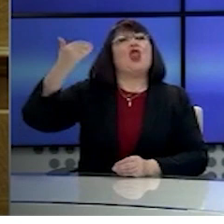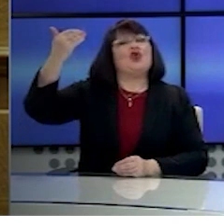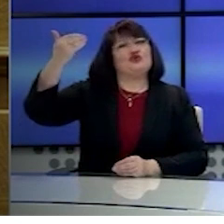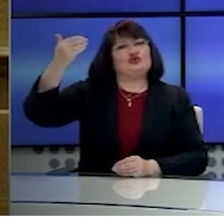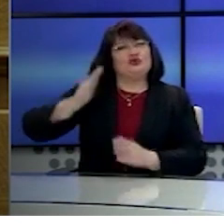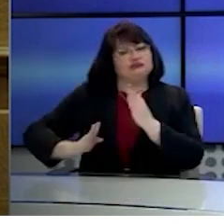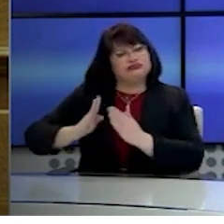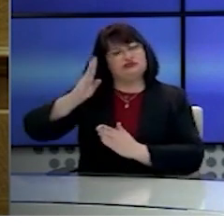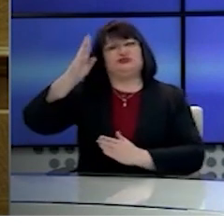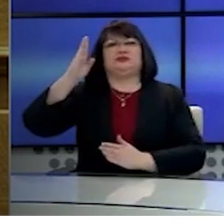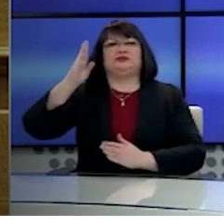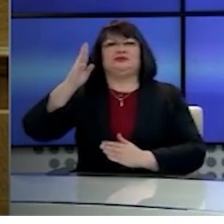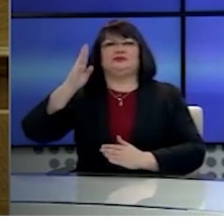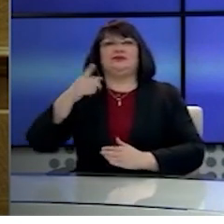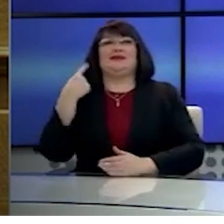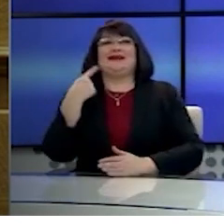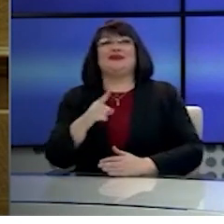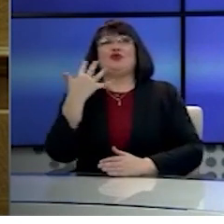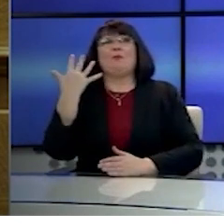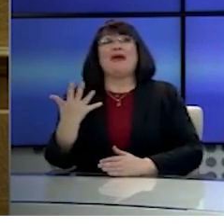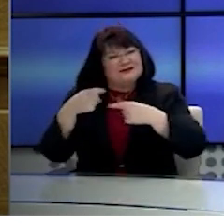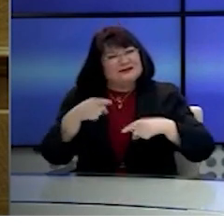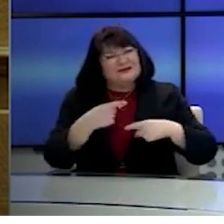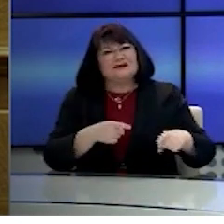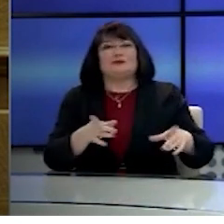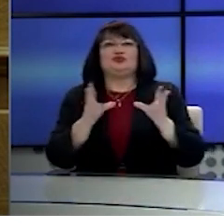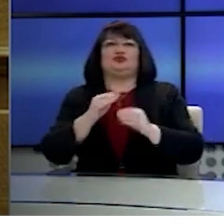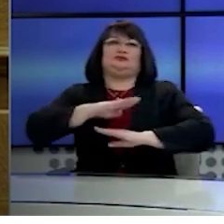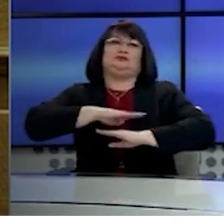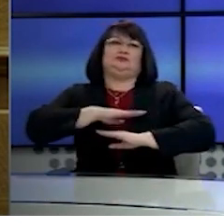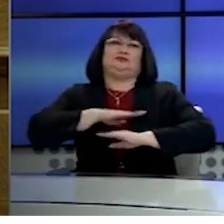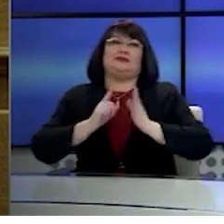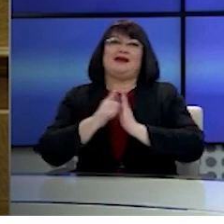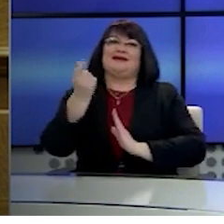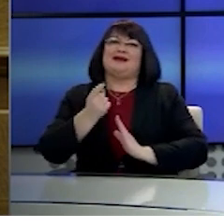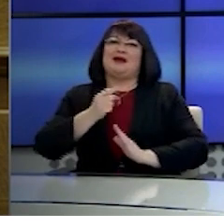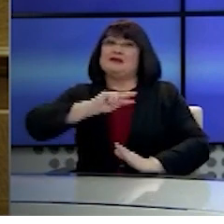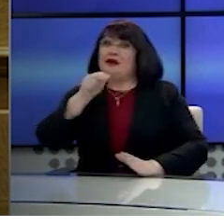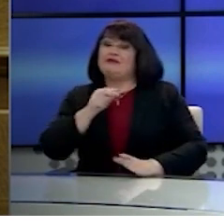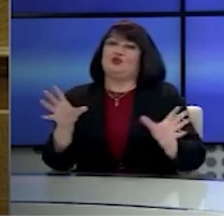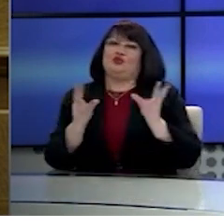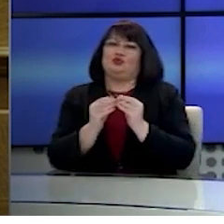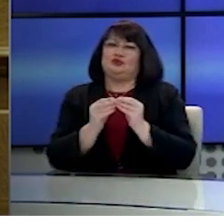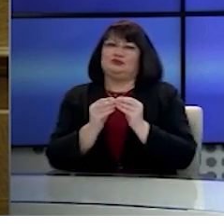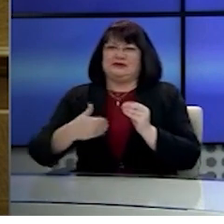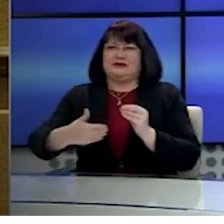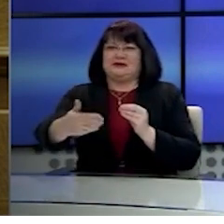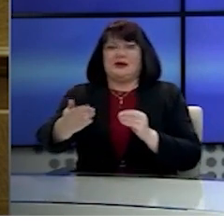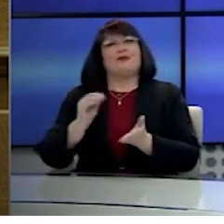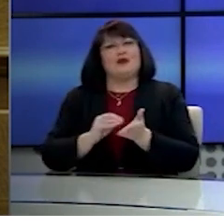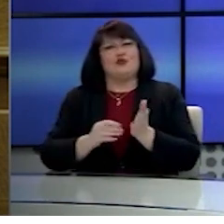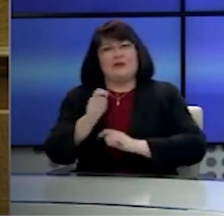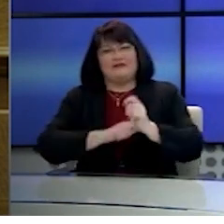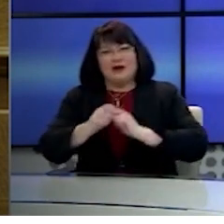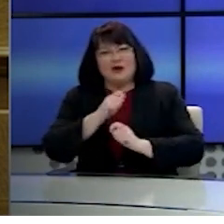πρόγραμμα 105 διαφορετικών πρωτοβουλειών ύψους 11,5 δισεκατομμυρίων ευρώ, ενώ δρομολογείται ακόμα